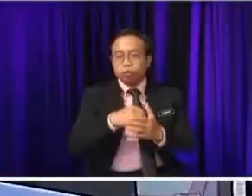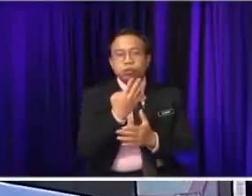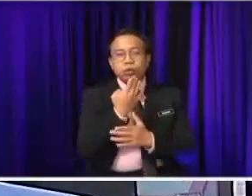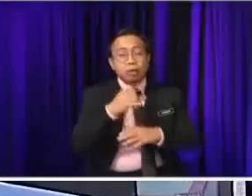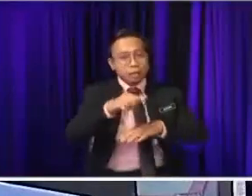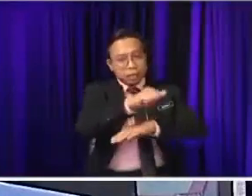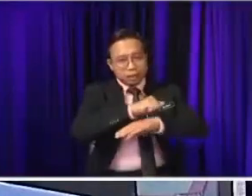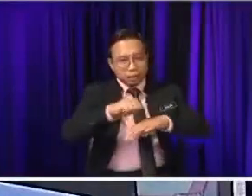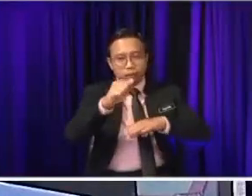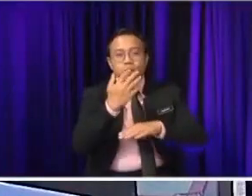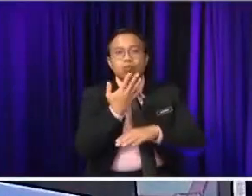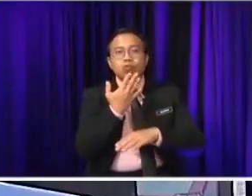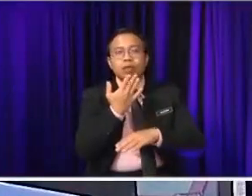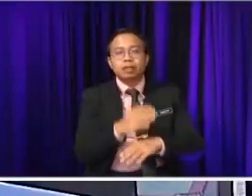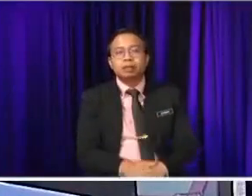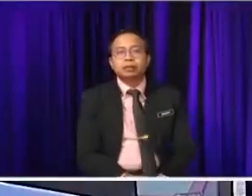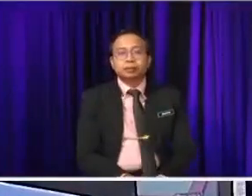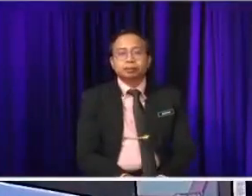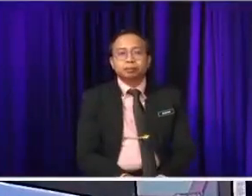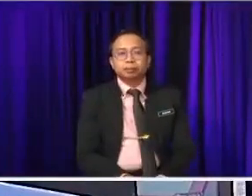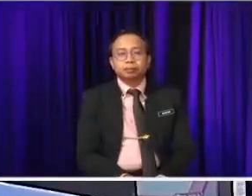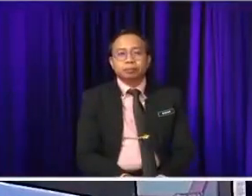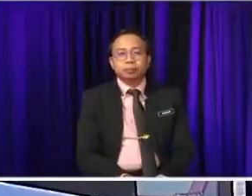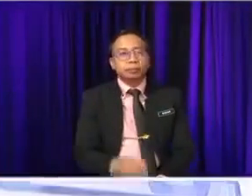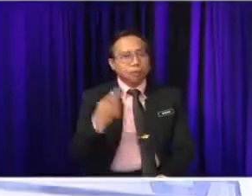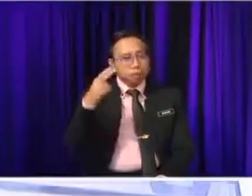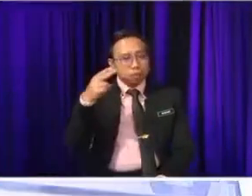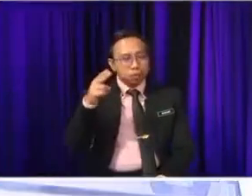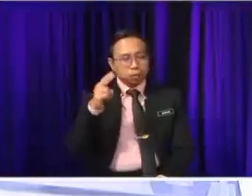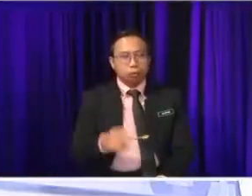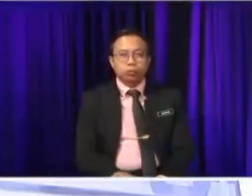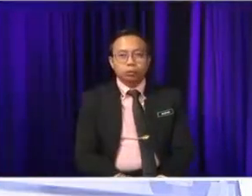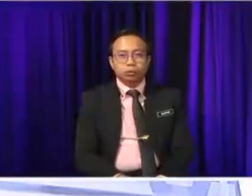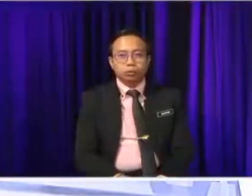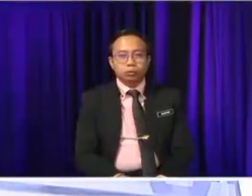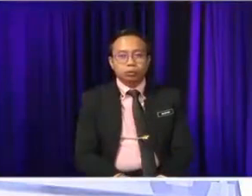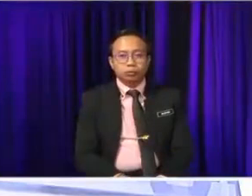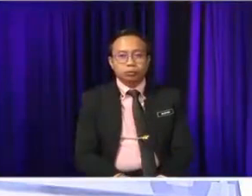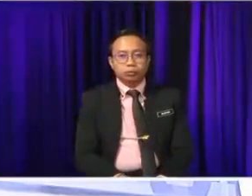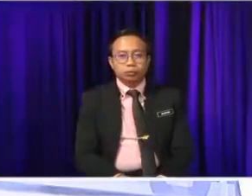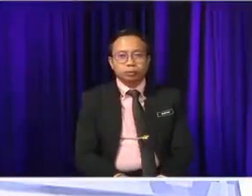akses soalnya itu adalah warna hijau dan hijau